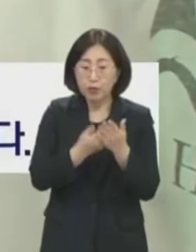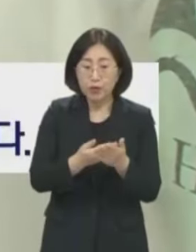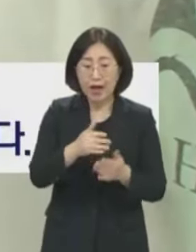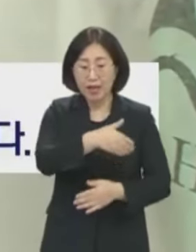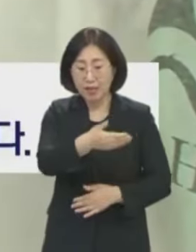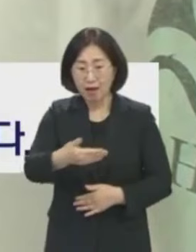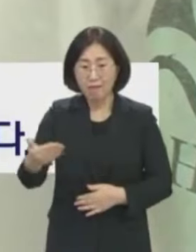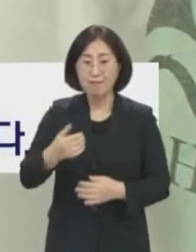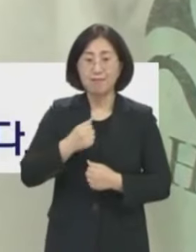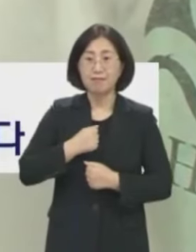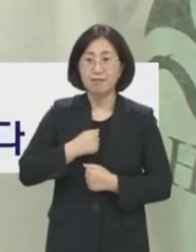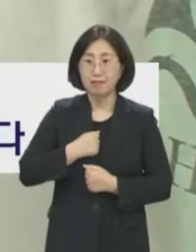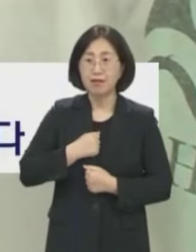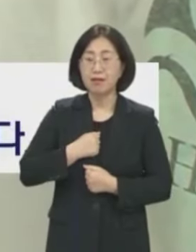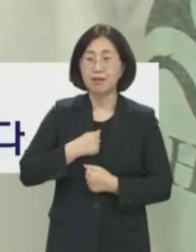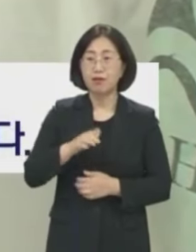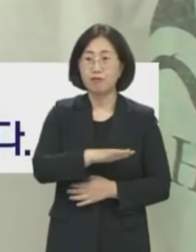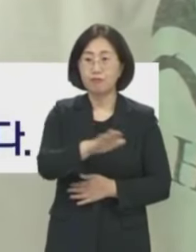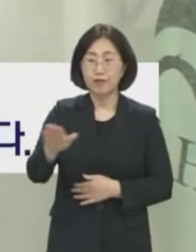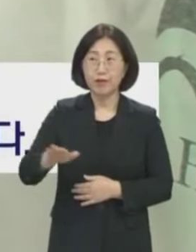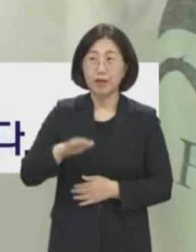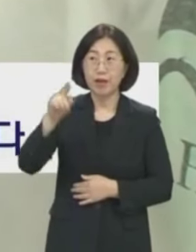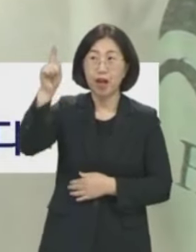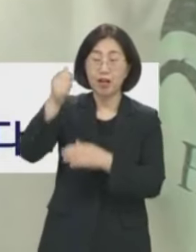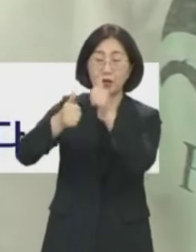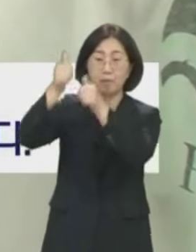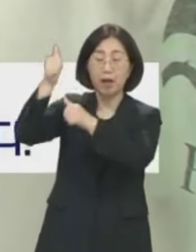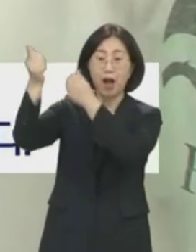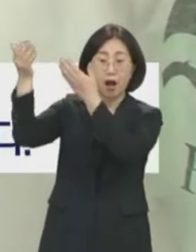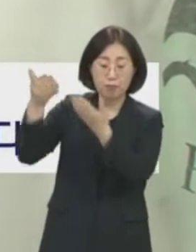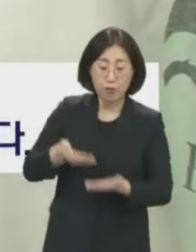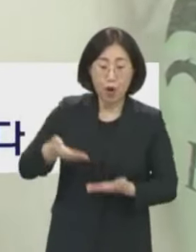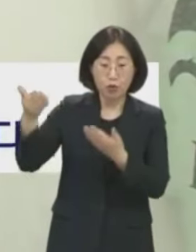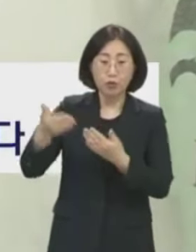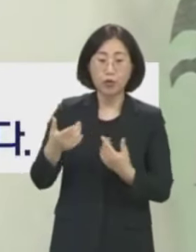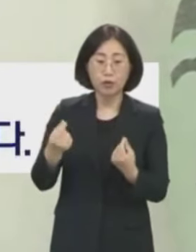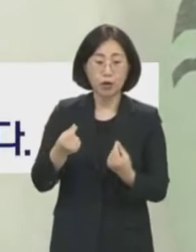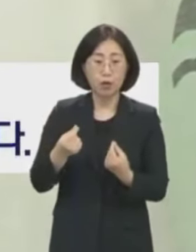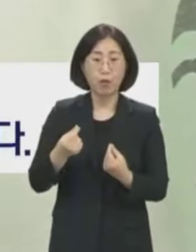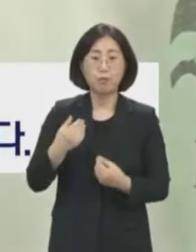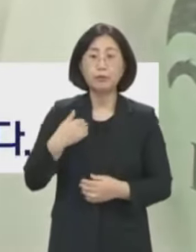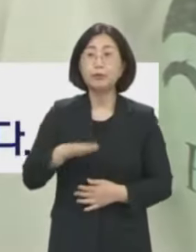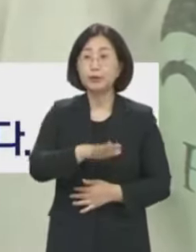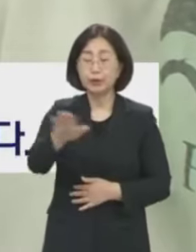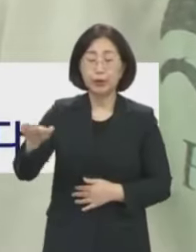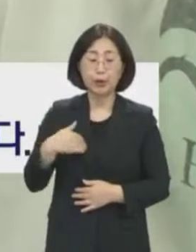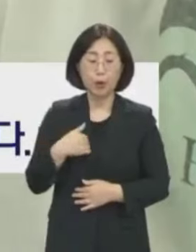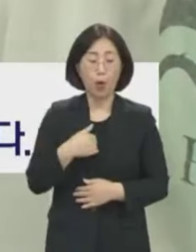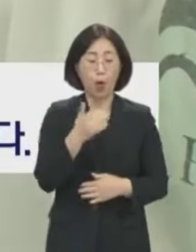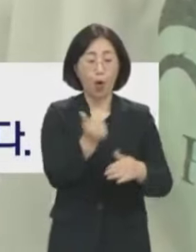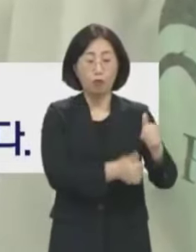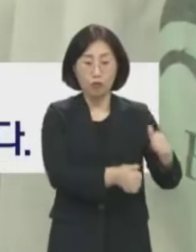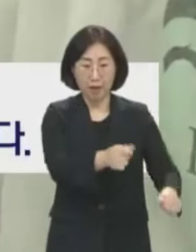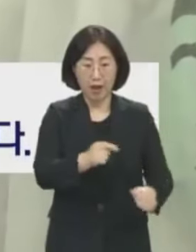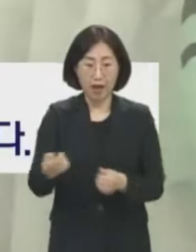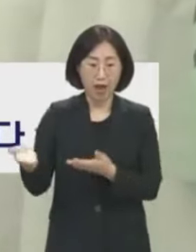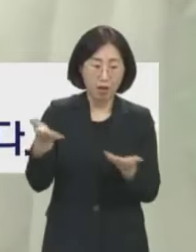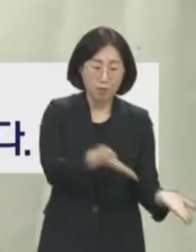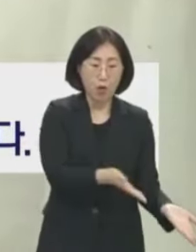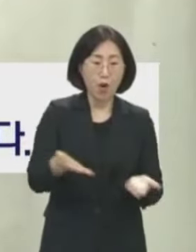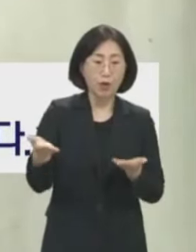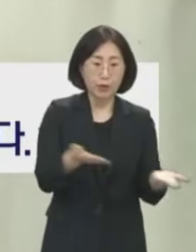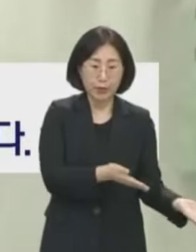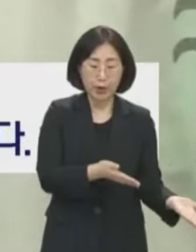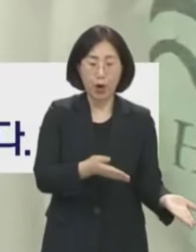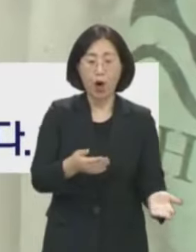지천을 지켜서 우리의 선대가 우리에게 물려주었듯이 우리도 후대에게 물려주어서 삶의